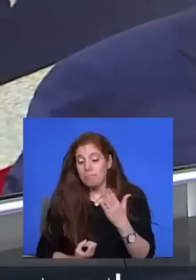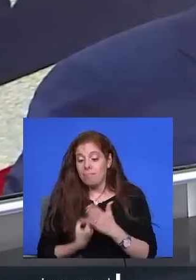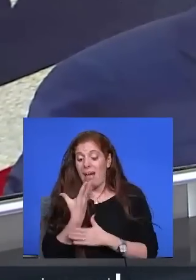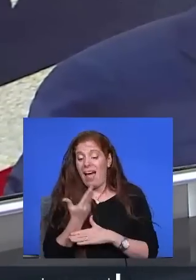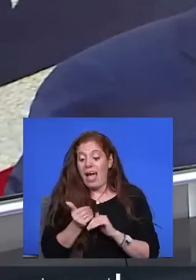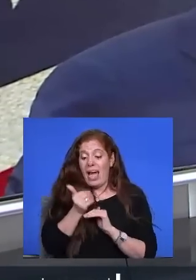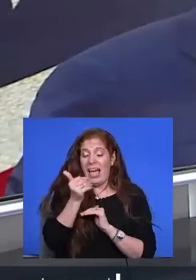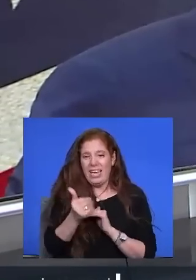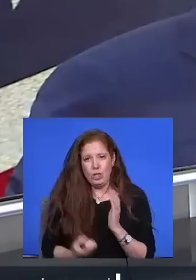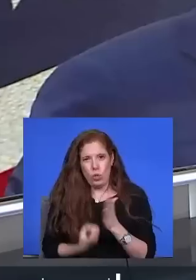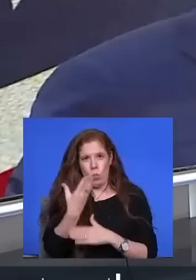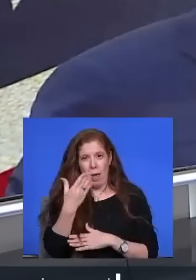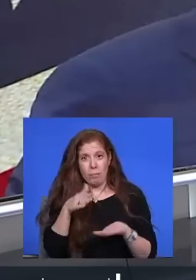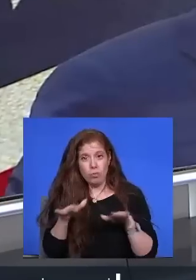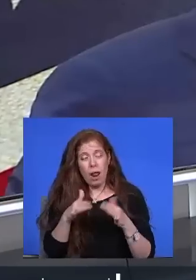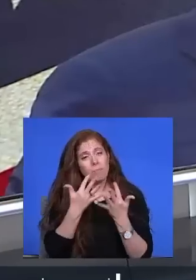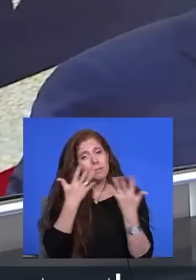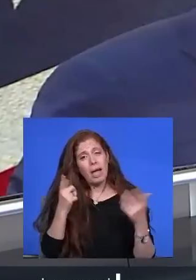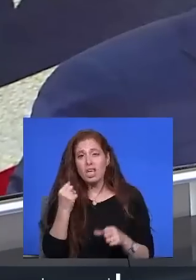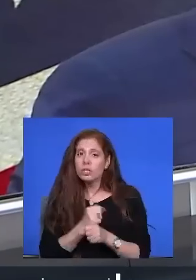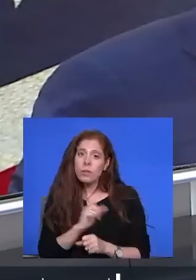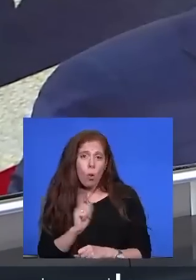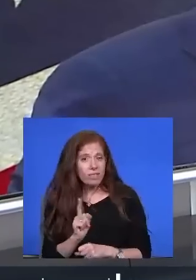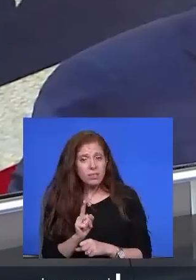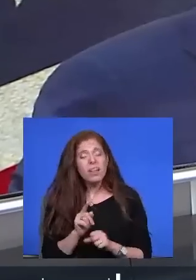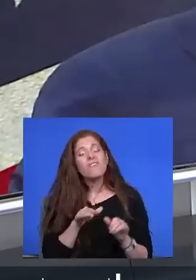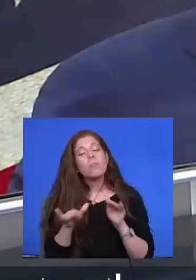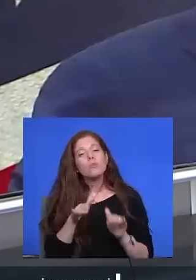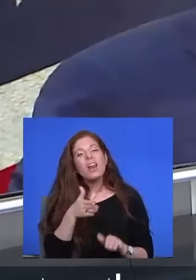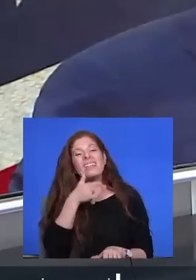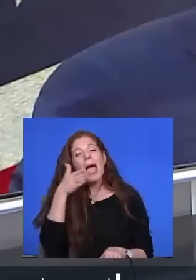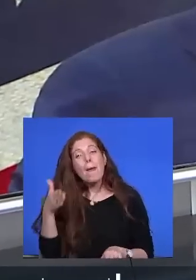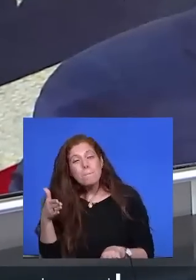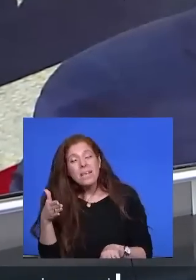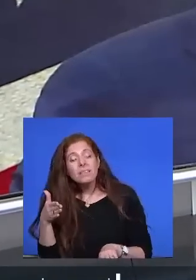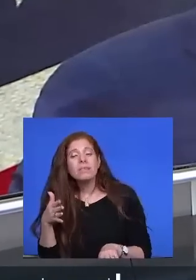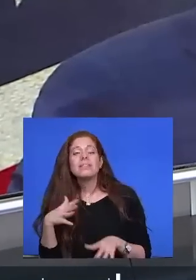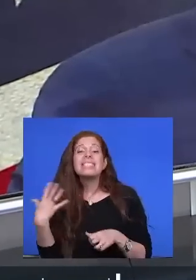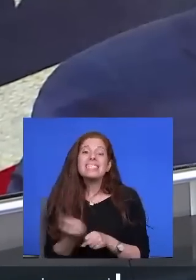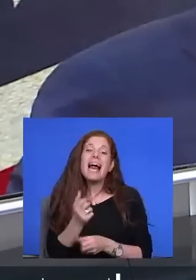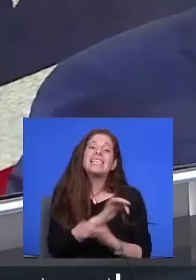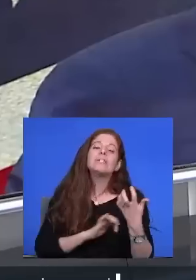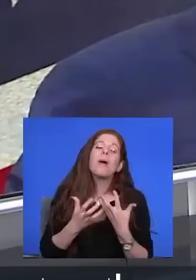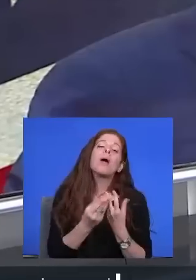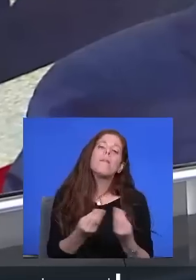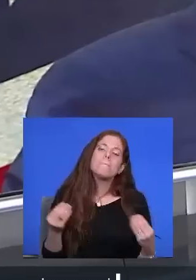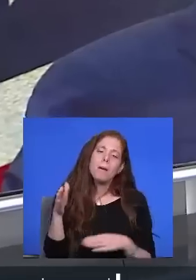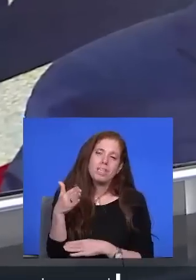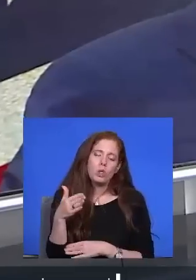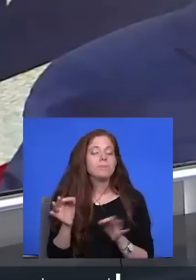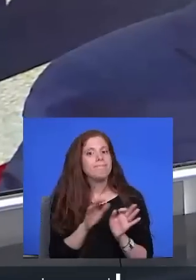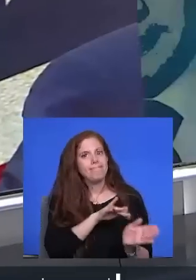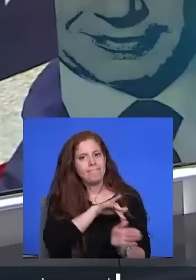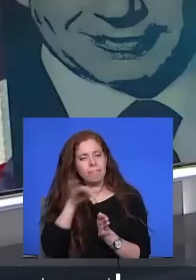מתברר שהבלמים לא כל כך עובדים, וממשלת הימין על מלא מלא הצליחה להסתבך עם לא מעט מדינות. נתחיל בירדן,